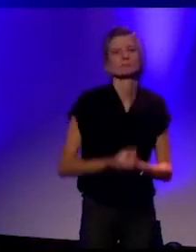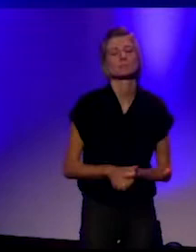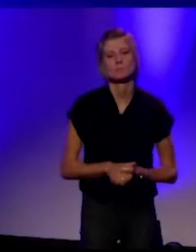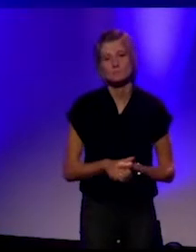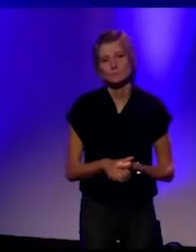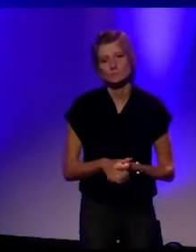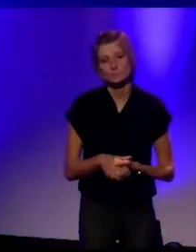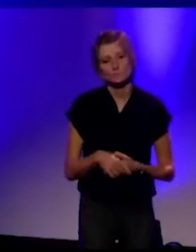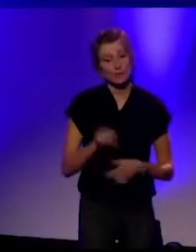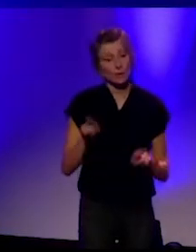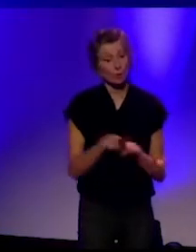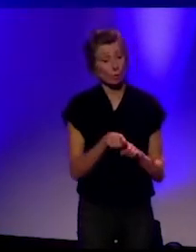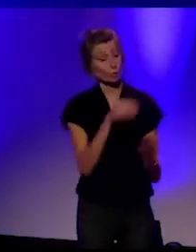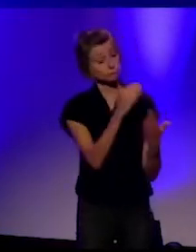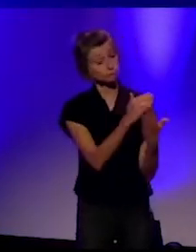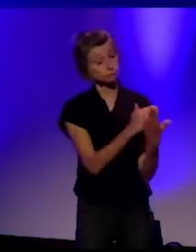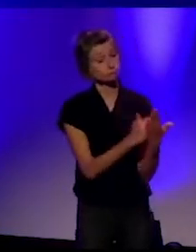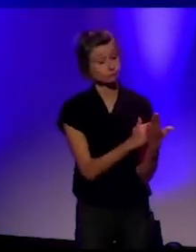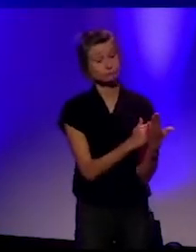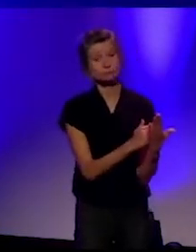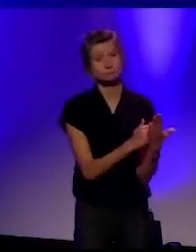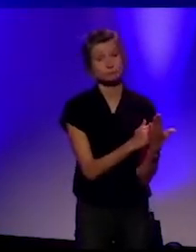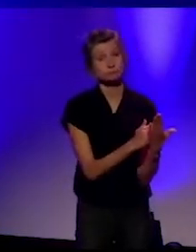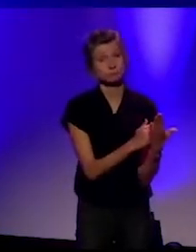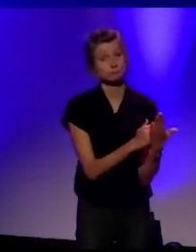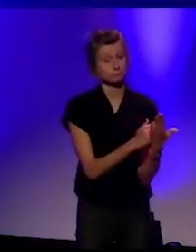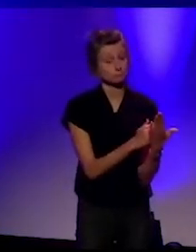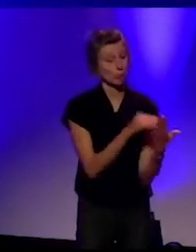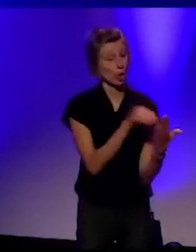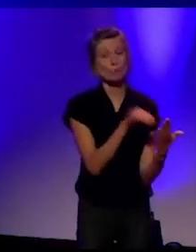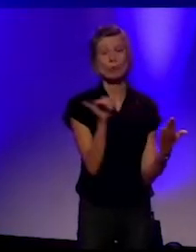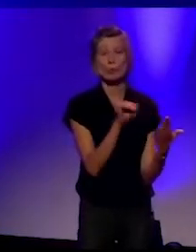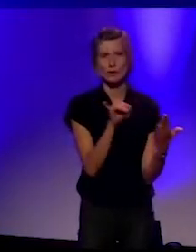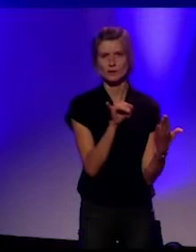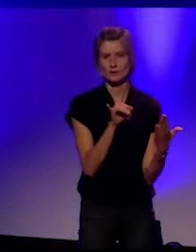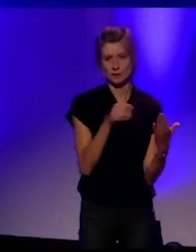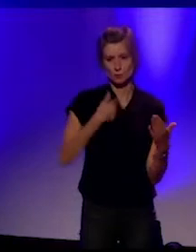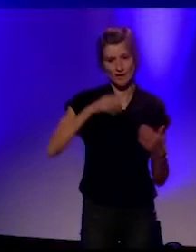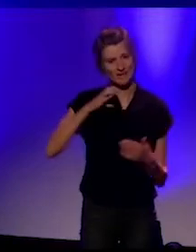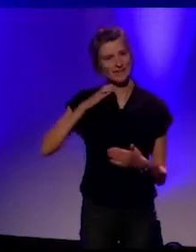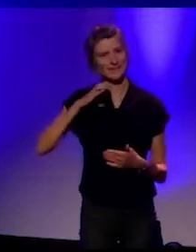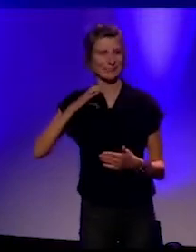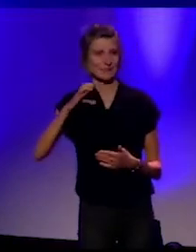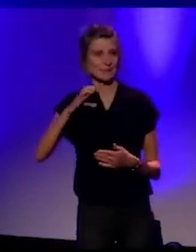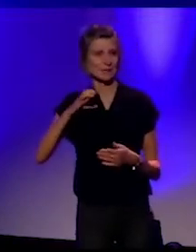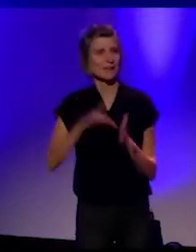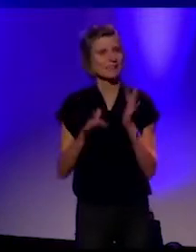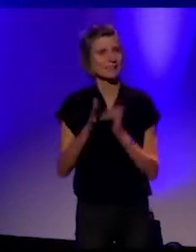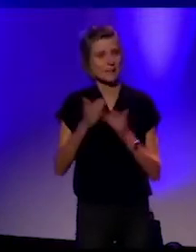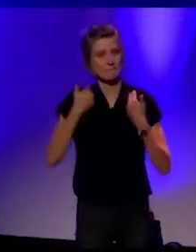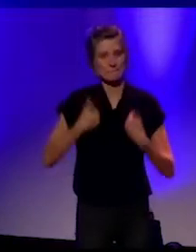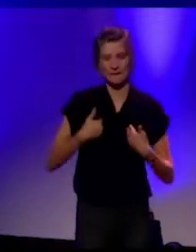Maar ook een verklaring die het heeft over onze wortels in een christelijk mens- en wereldbeeld. En van